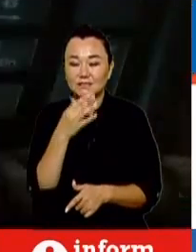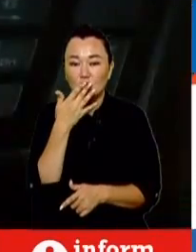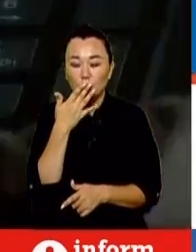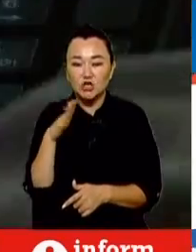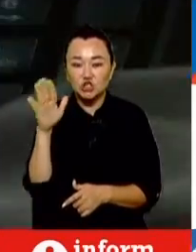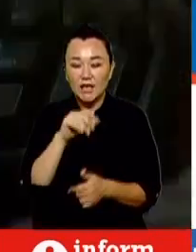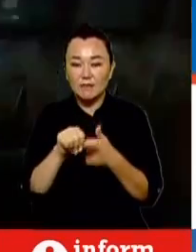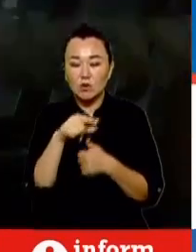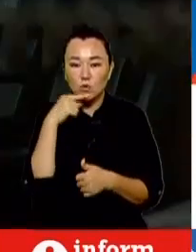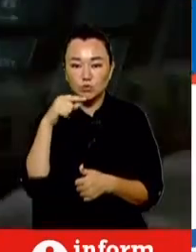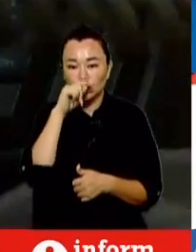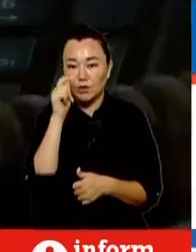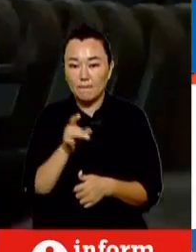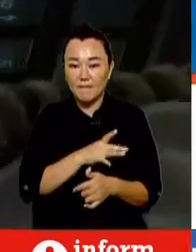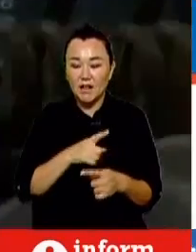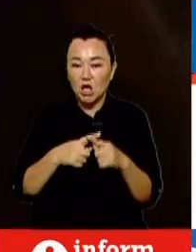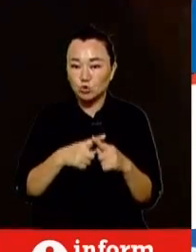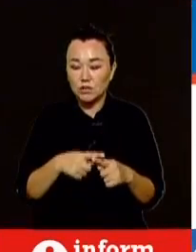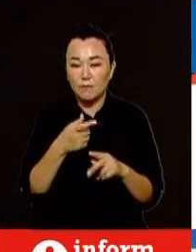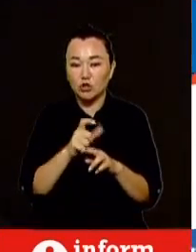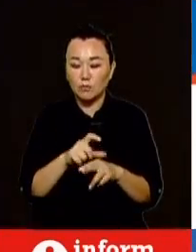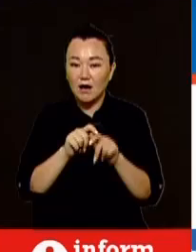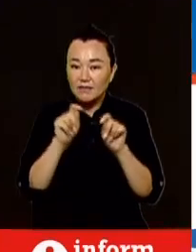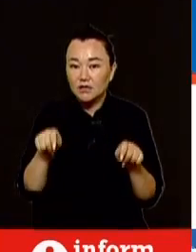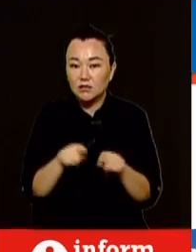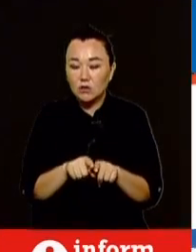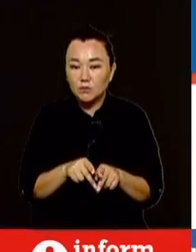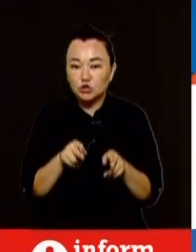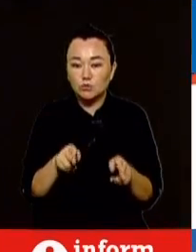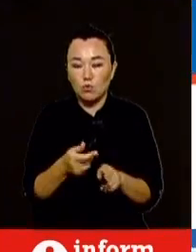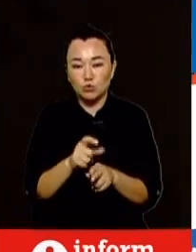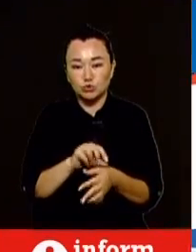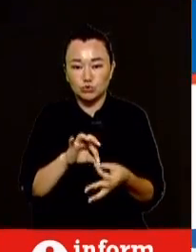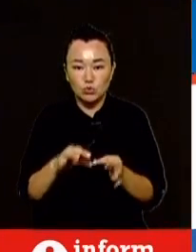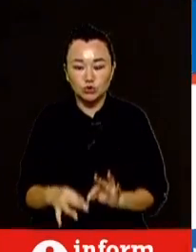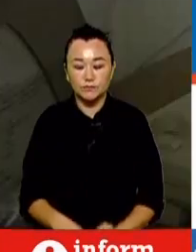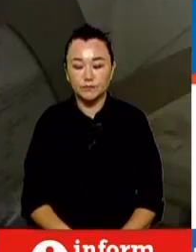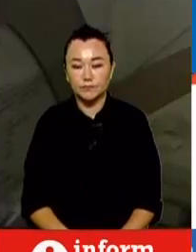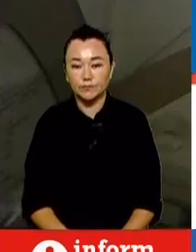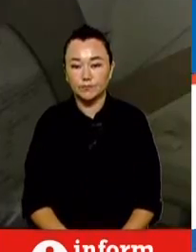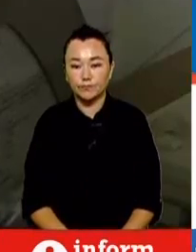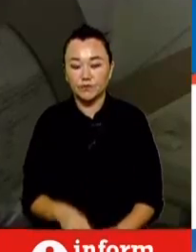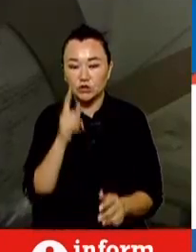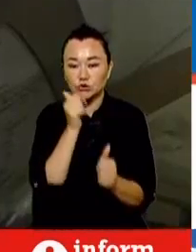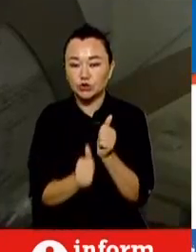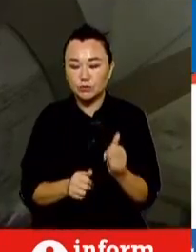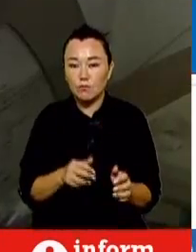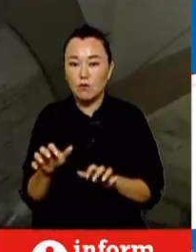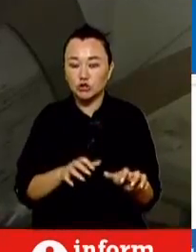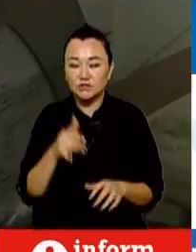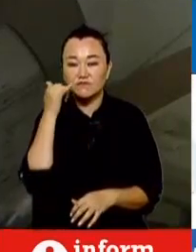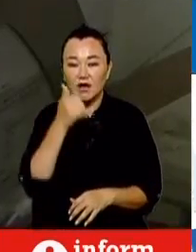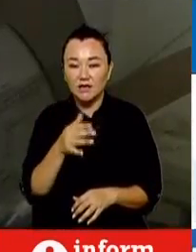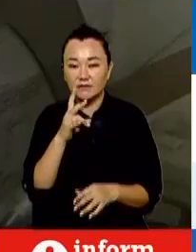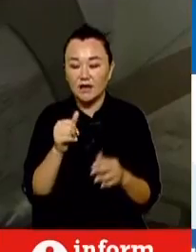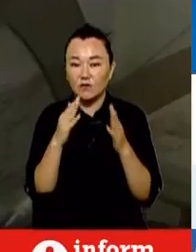а именно России, Украины и Беларуси. Поэтому раскрывать такие преступления довольно сложно. Чаще всего мошенники звонят